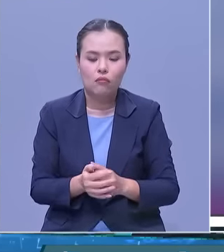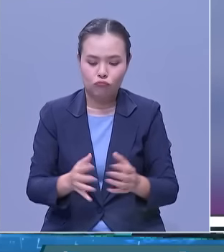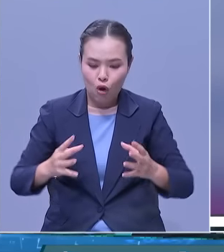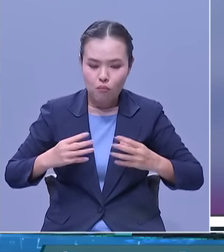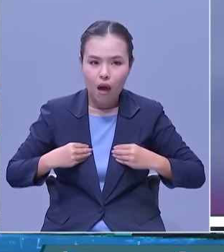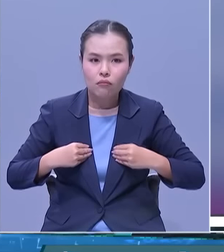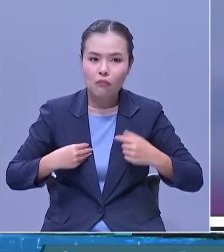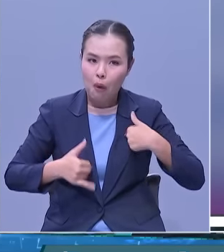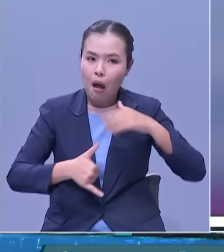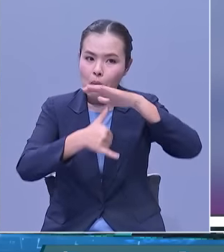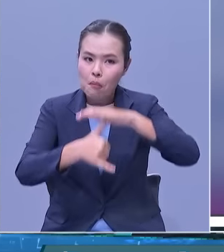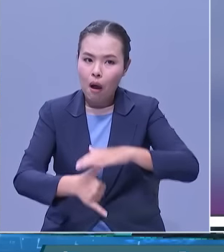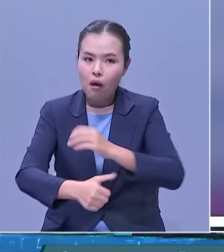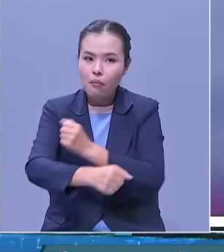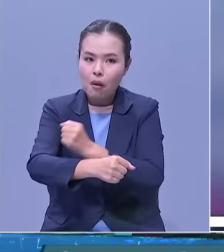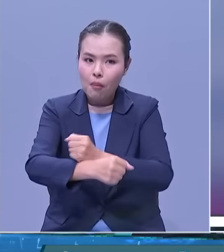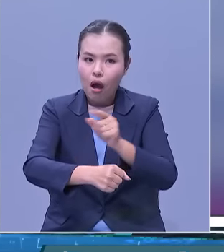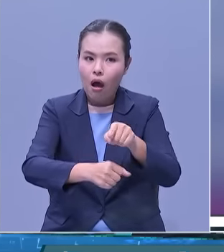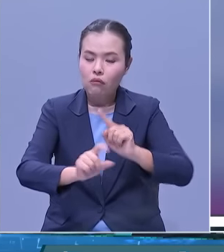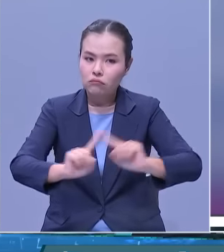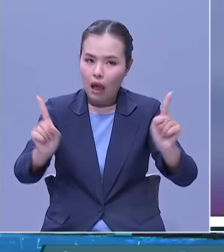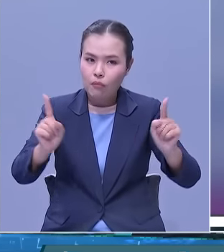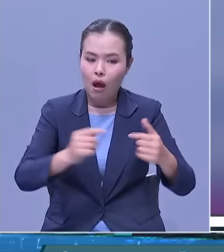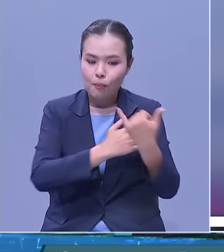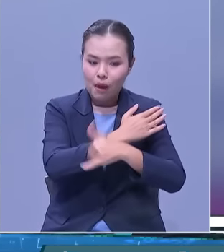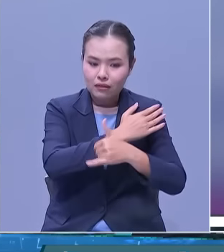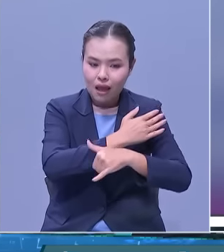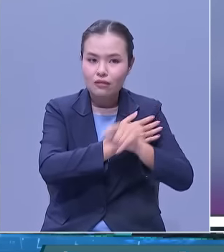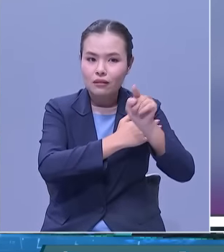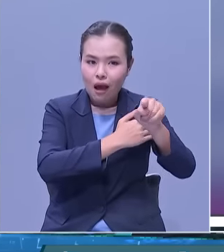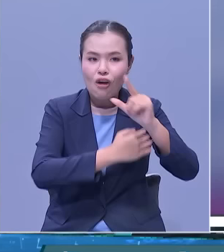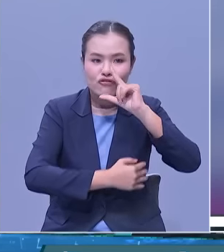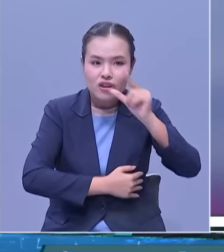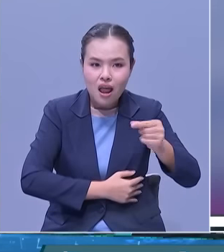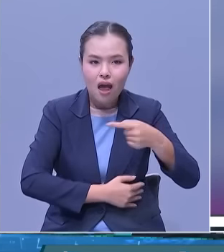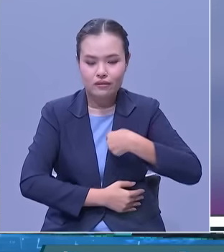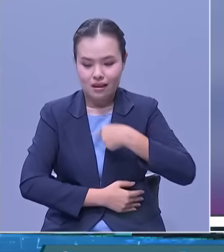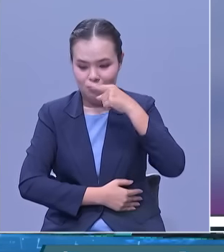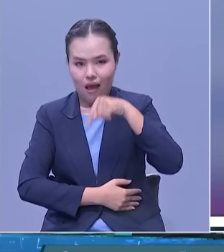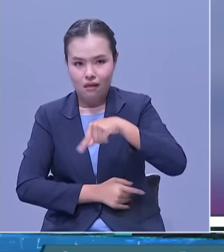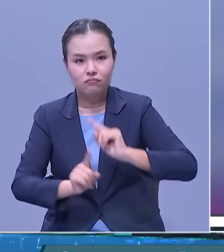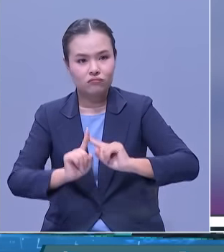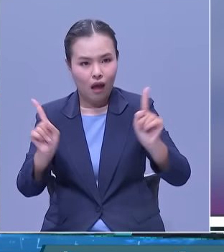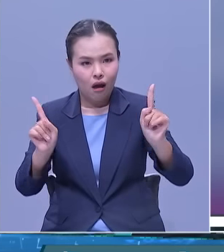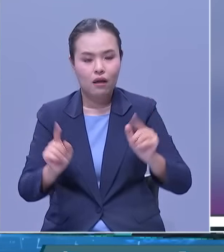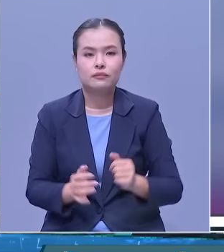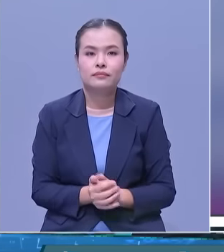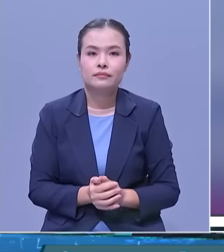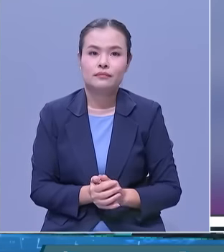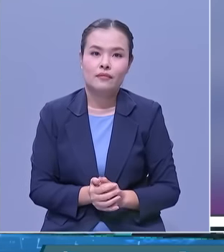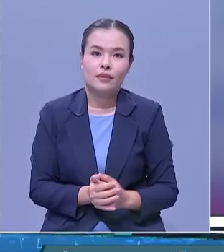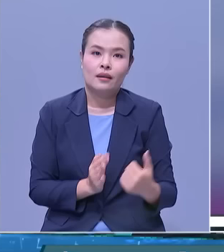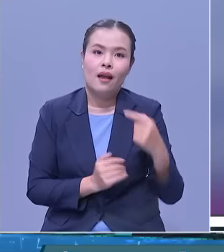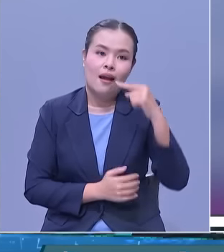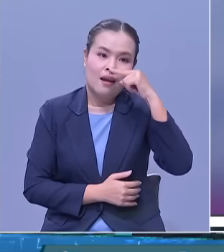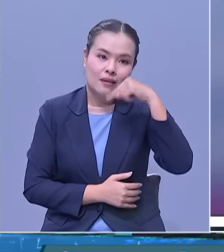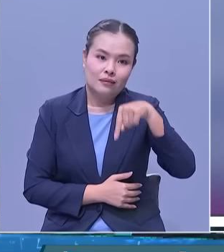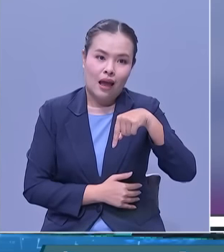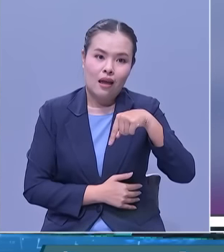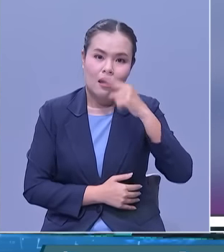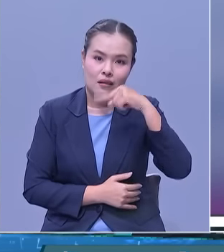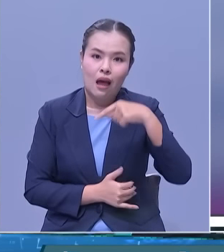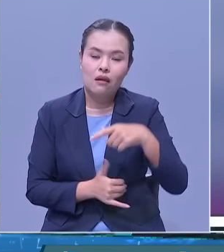ราค้ามนุษย์องค์ประกอบมันต่างกันเปล่าประเทศเขาประเทศเราอ่ะ ครับ แปลว่าคุณเอาประเทศไทยเป็นตัว